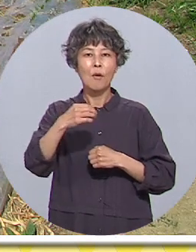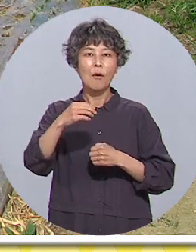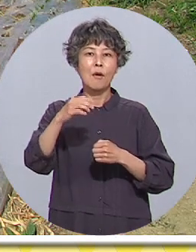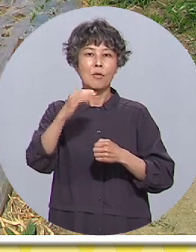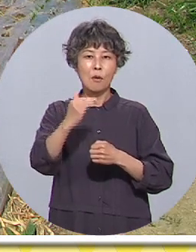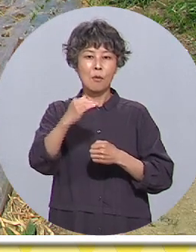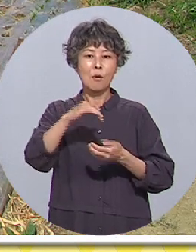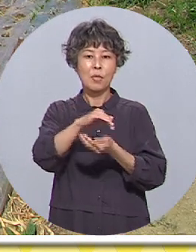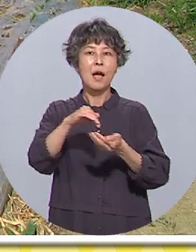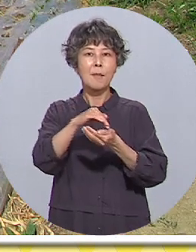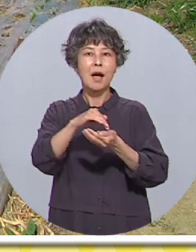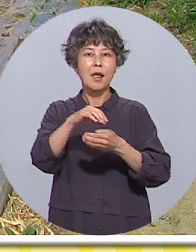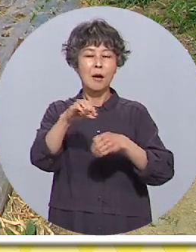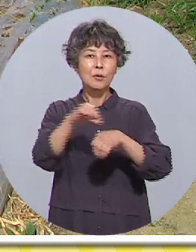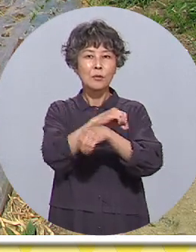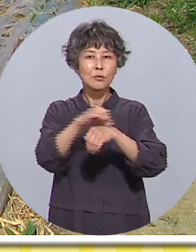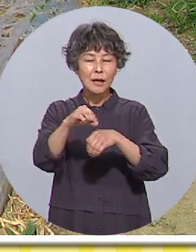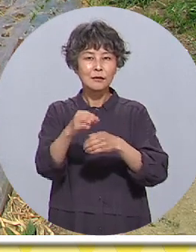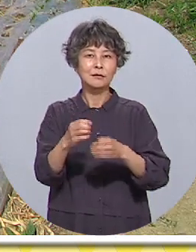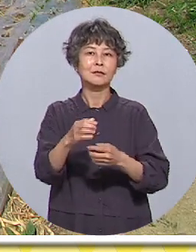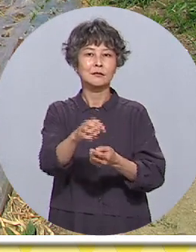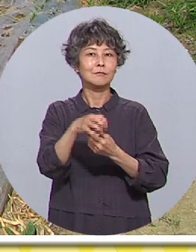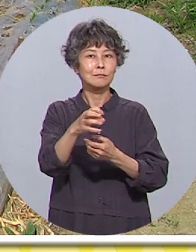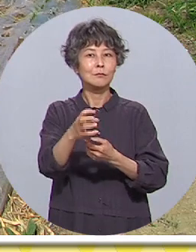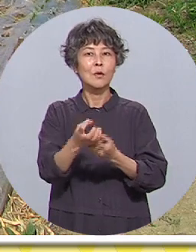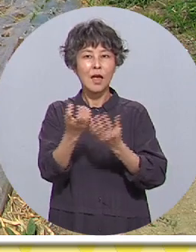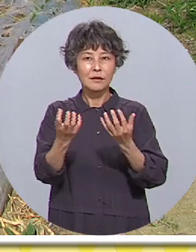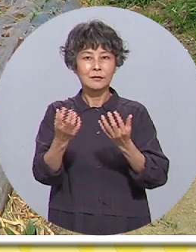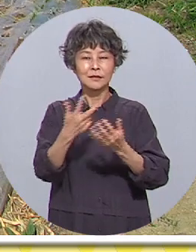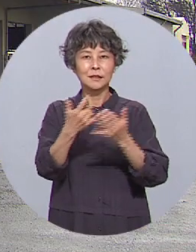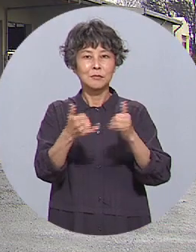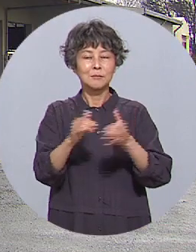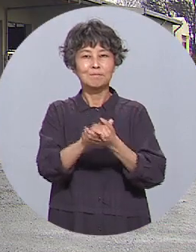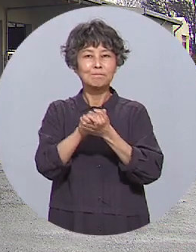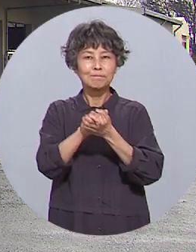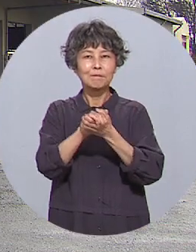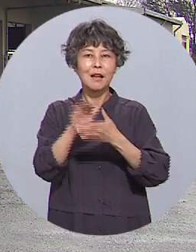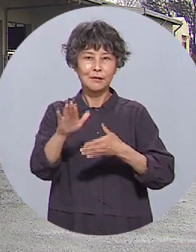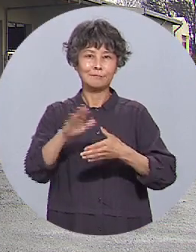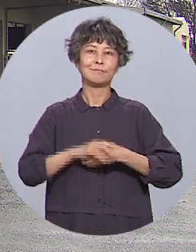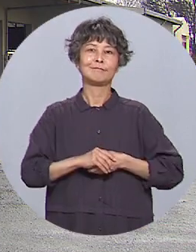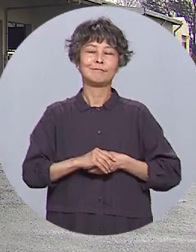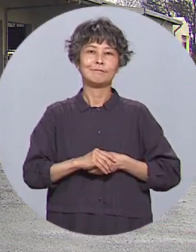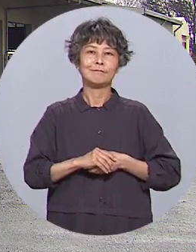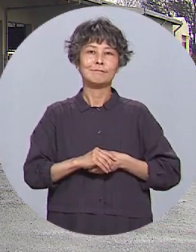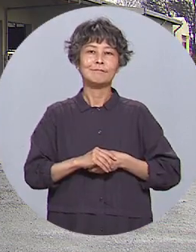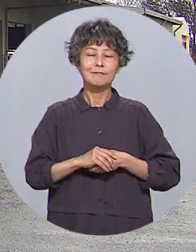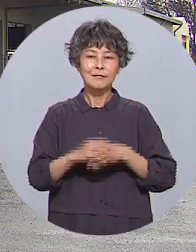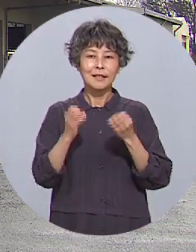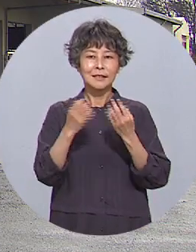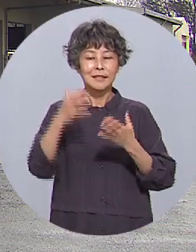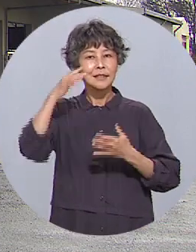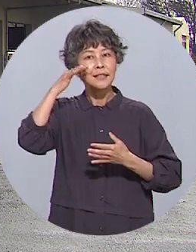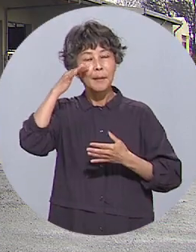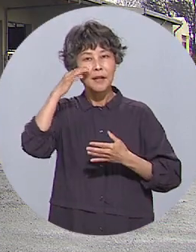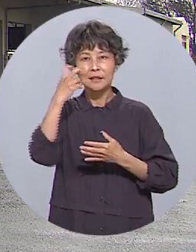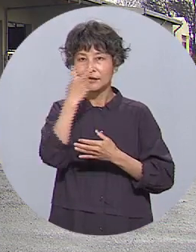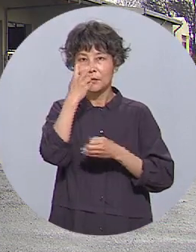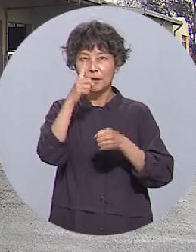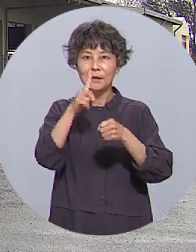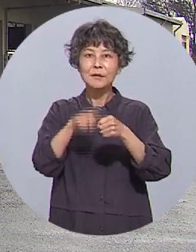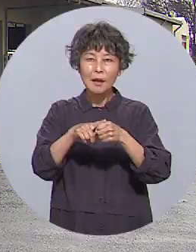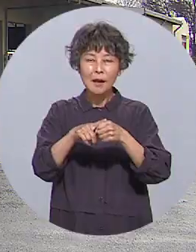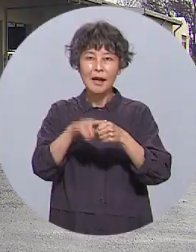産品で、市民の皆さんにも親しまれている野菜です。そんな新玉ねぎを調査するため